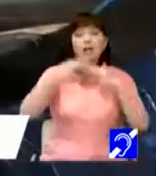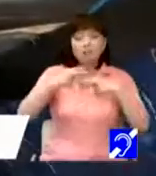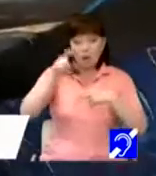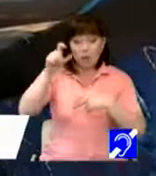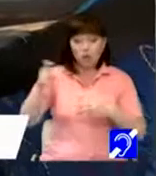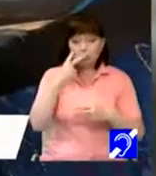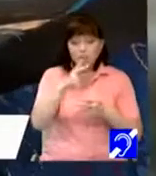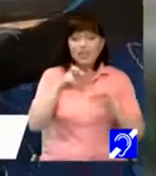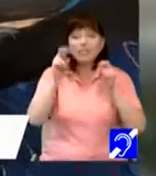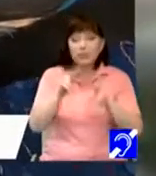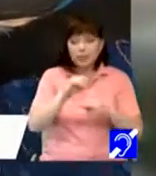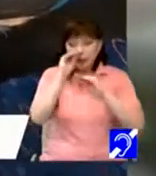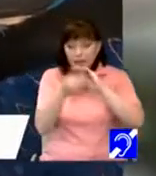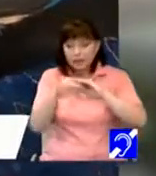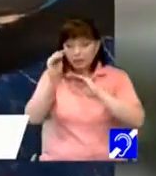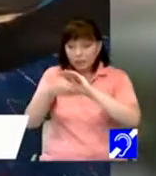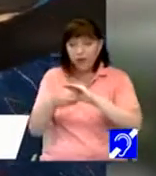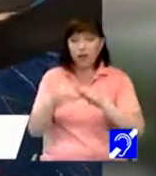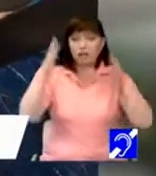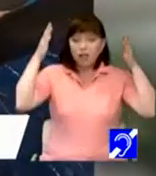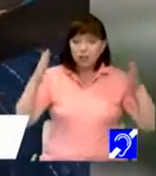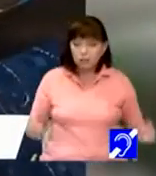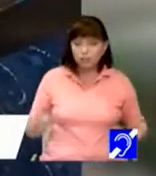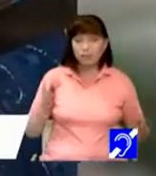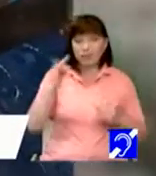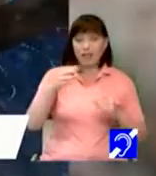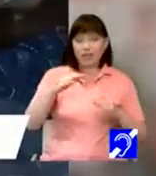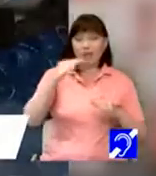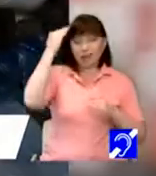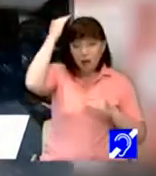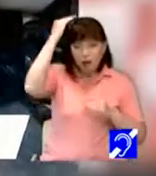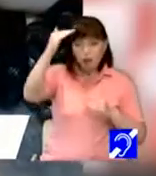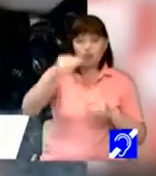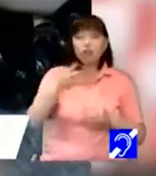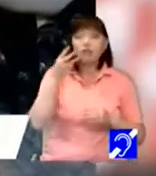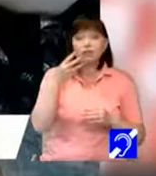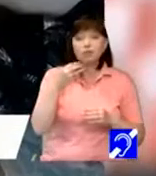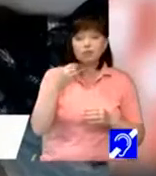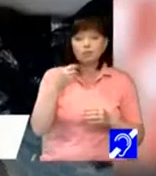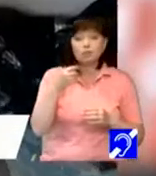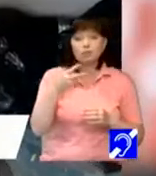găsit în locuri special amenajate, în părțile laterale și tavanul autocarului,